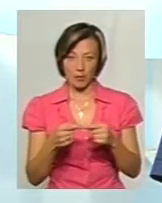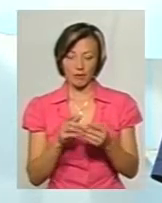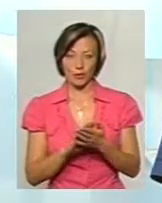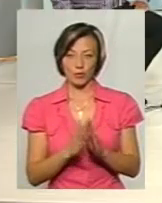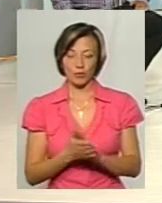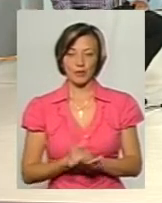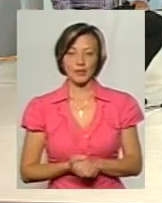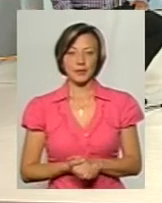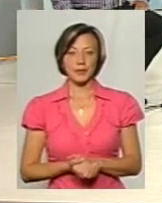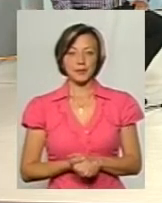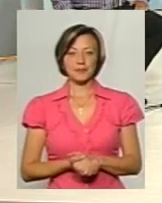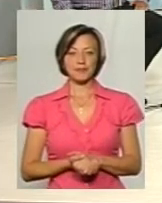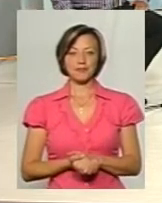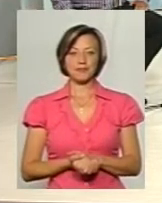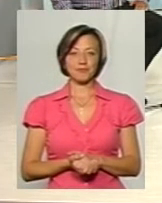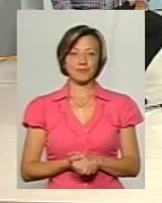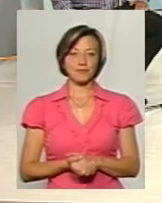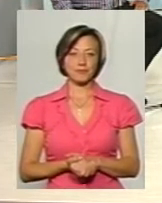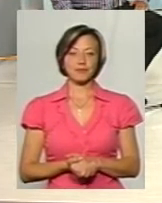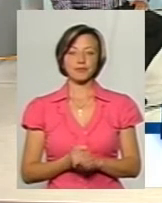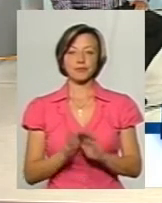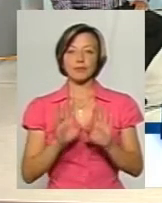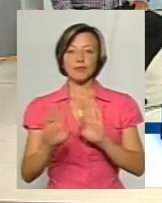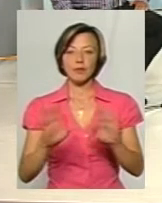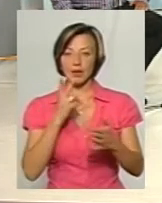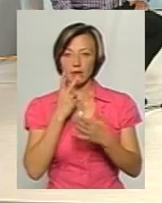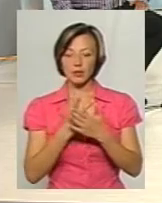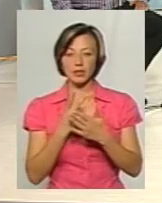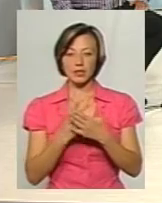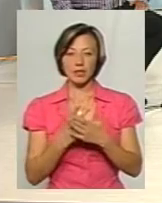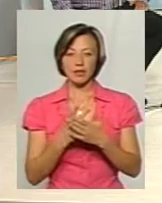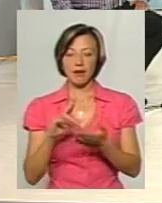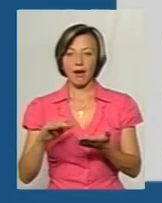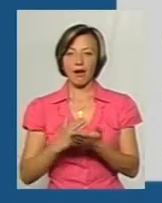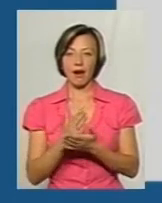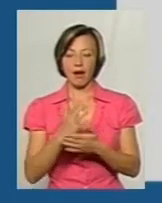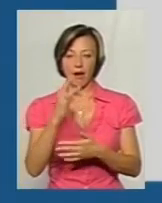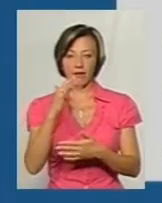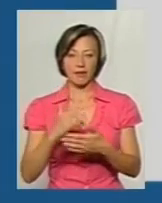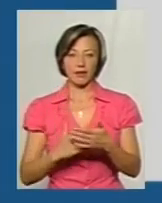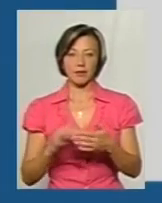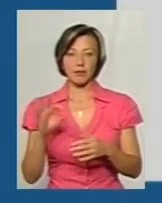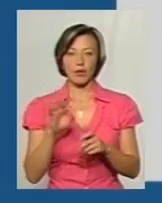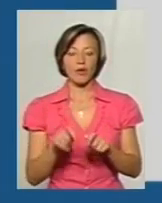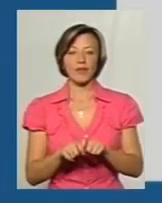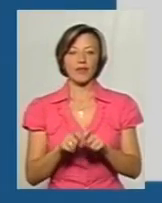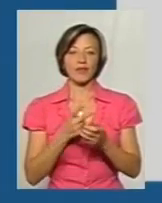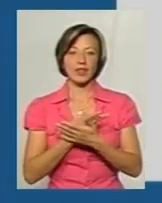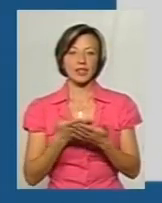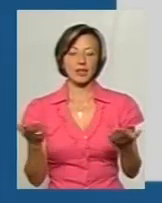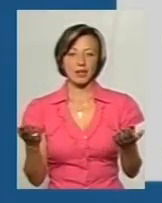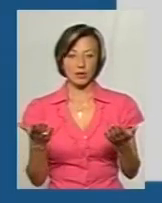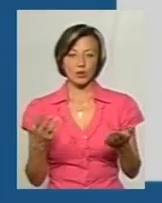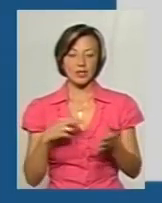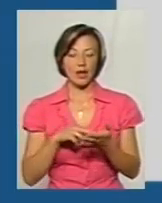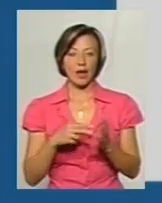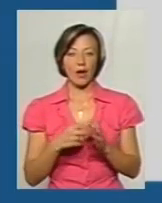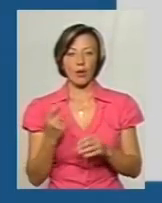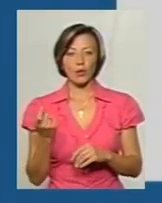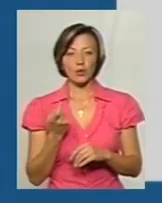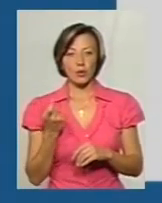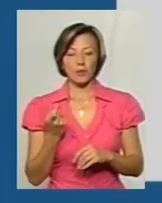Я прошу режисера показати нам графік щодо відкритості економіки